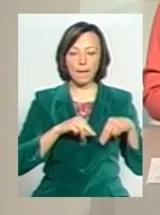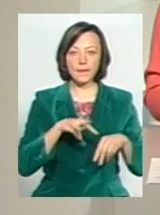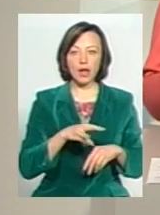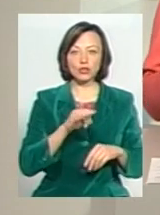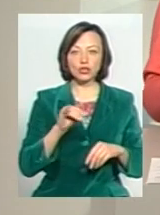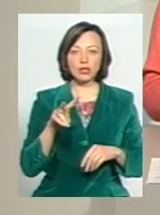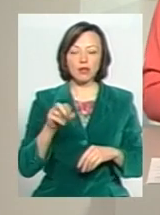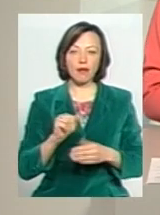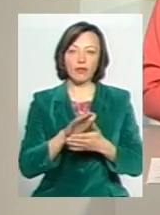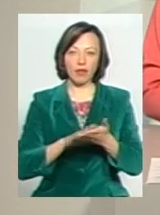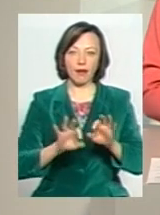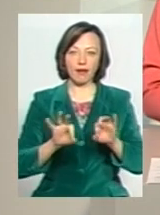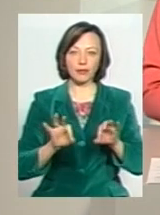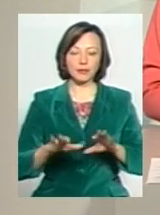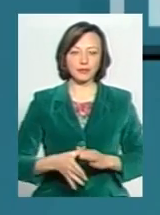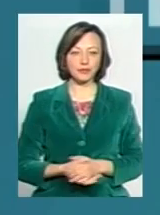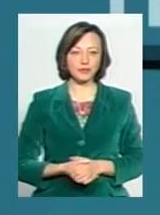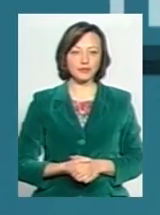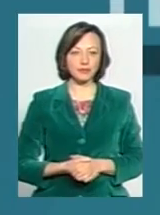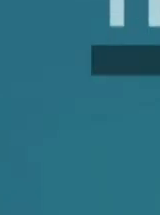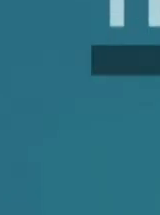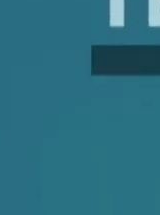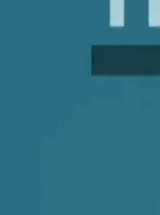Жила. Про це далі у відеосюжеті.